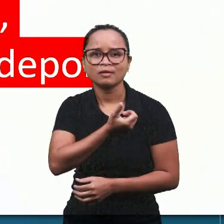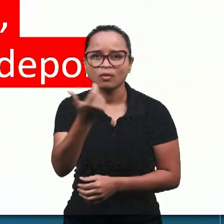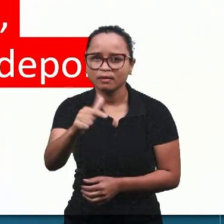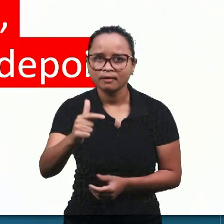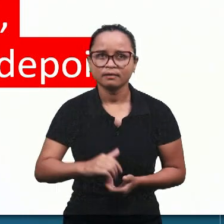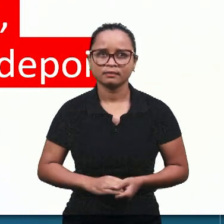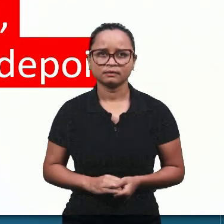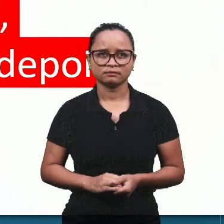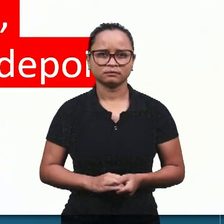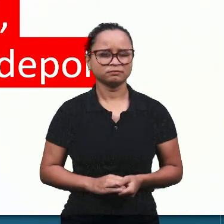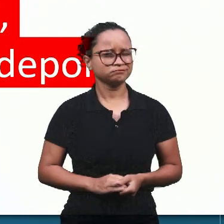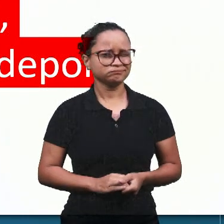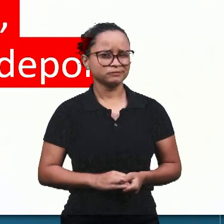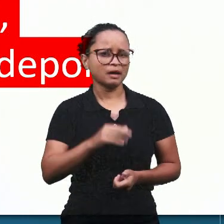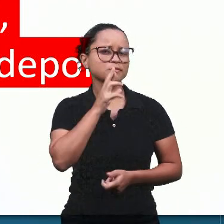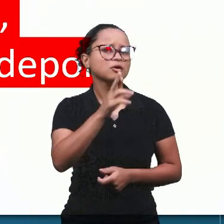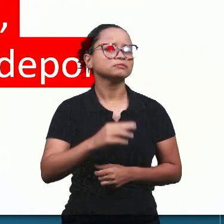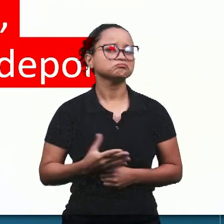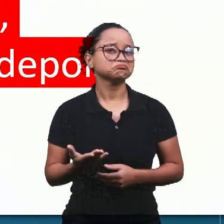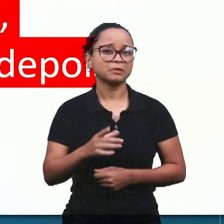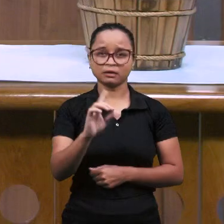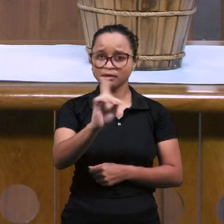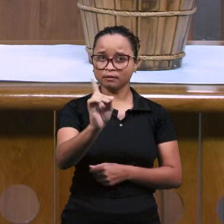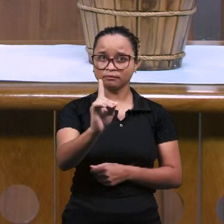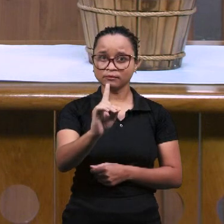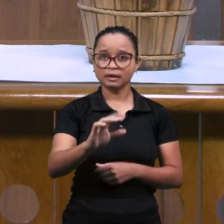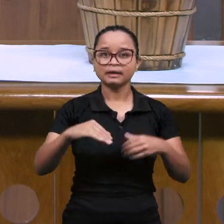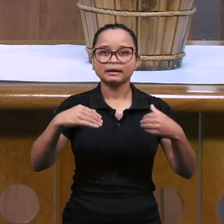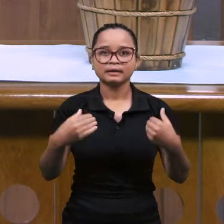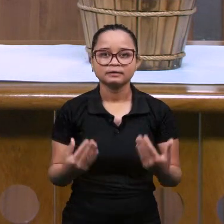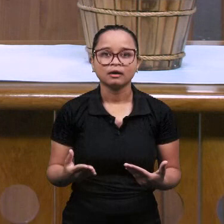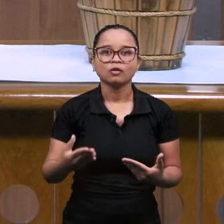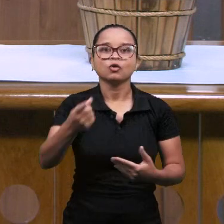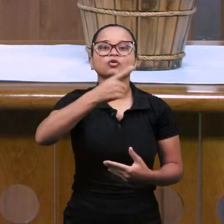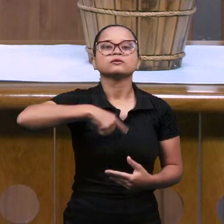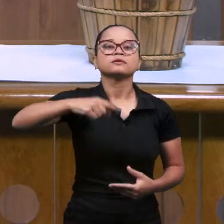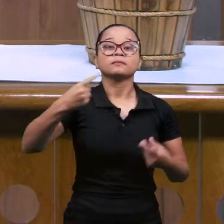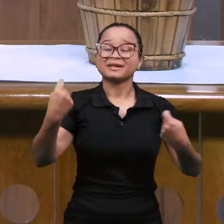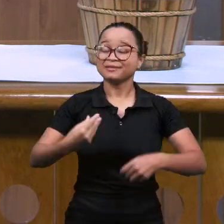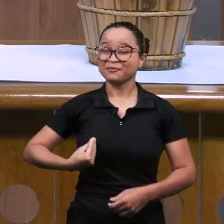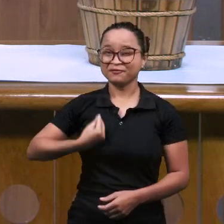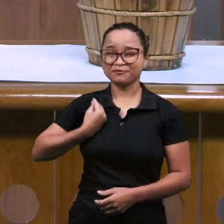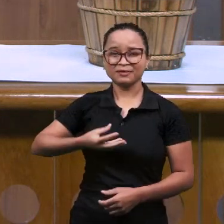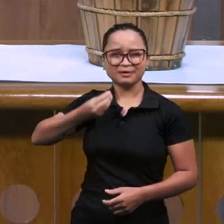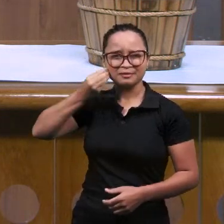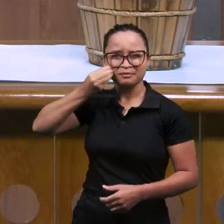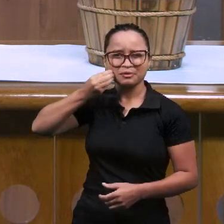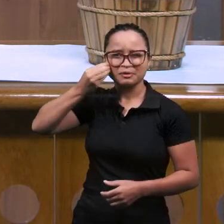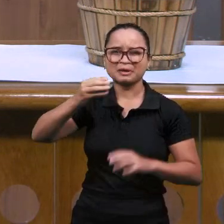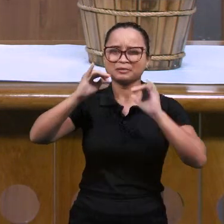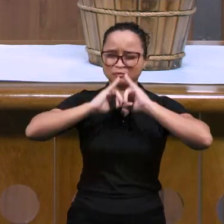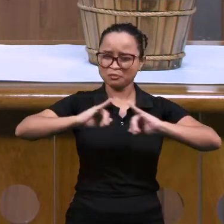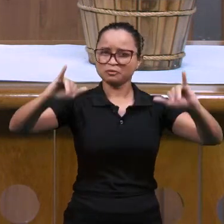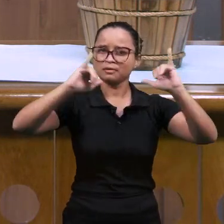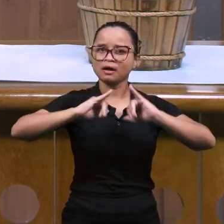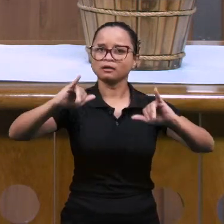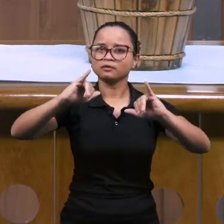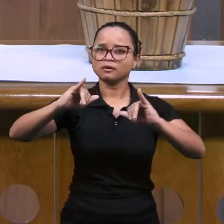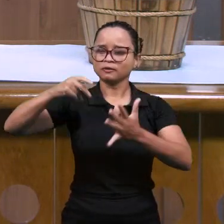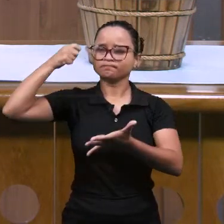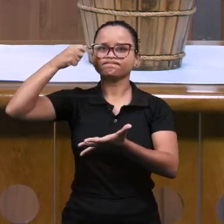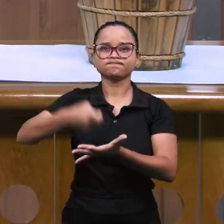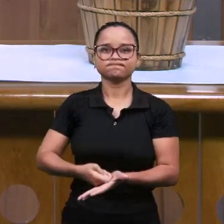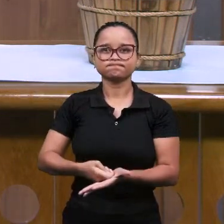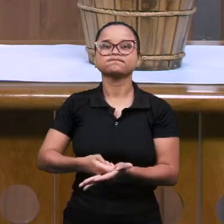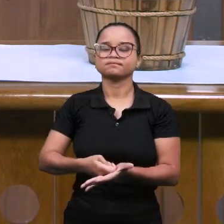Salut pour nous et pour vous, c'est de vivre ce qui a été annoncé et confirmé par